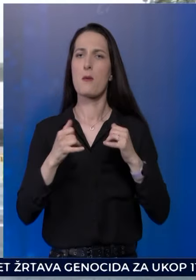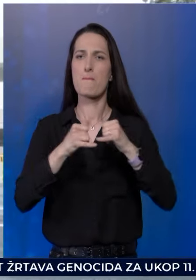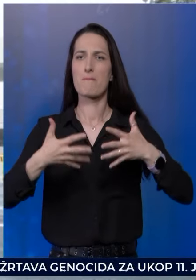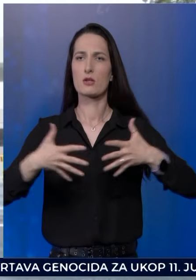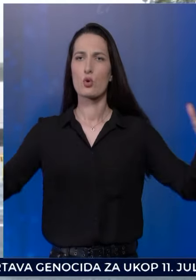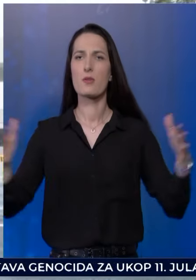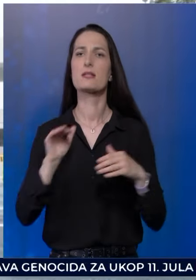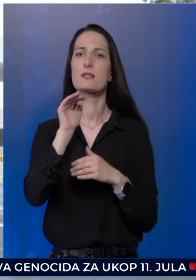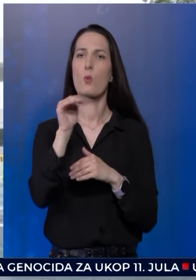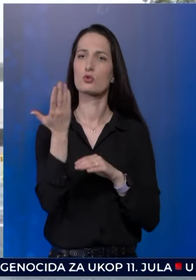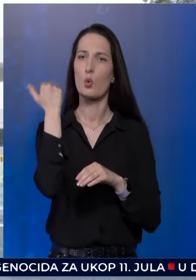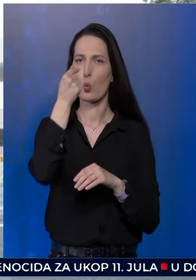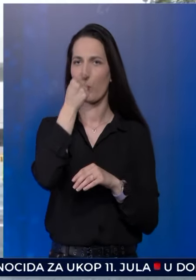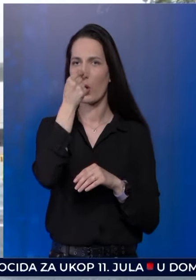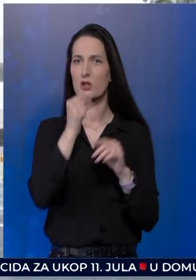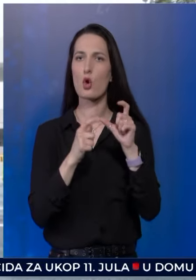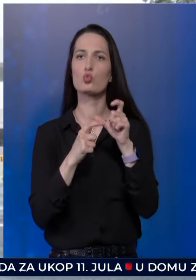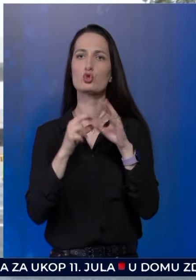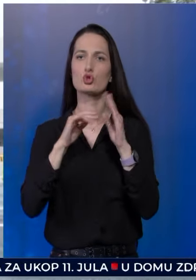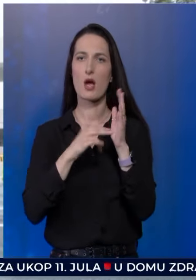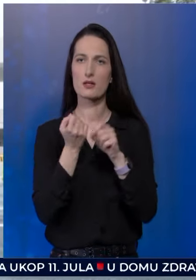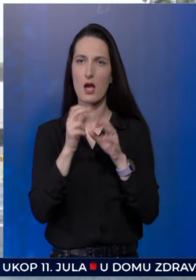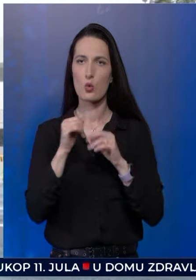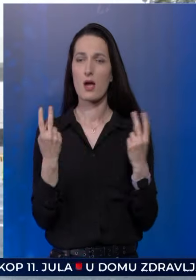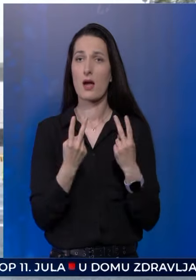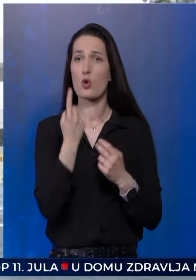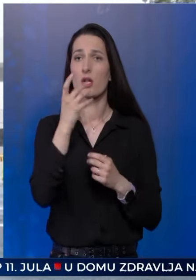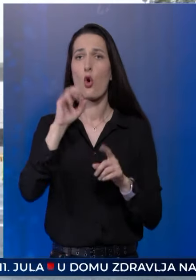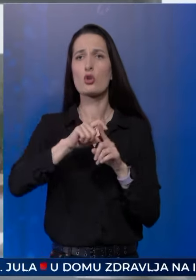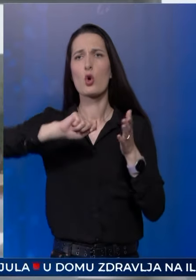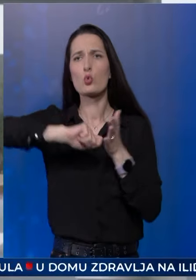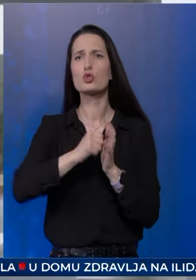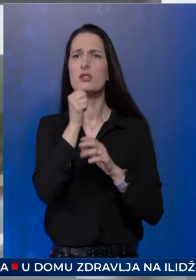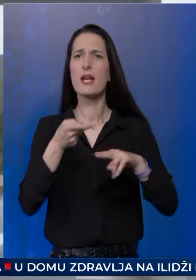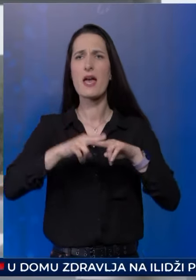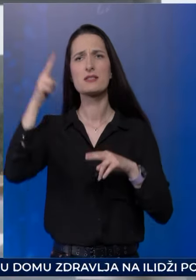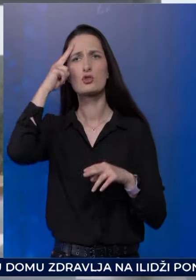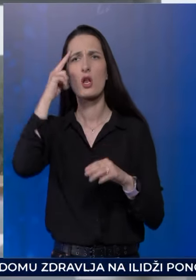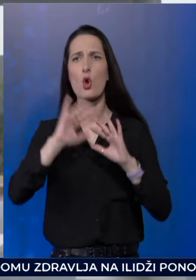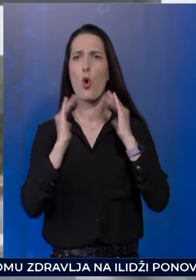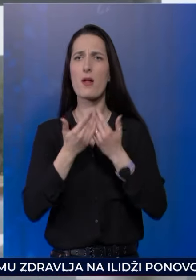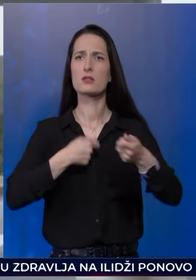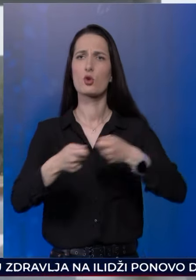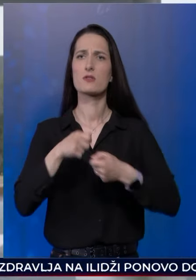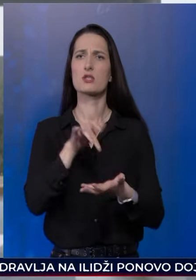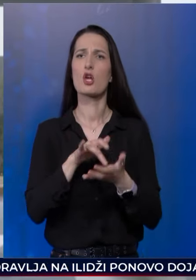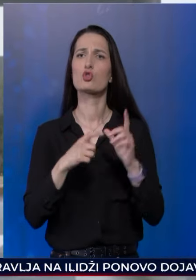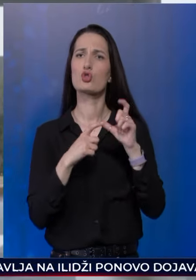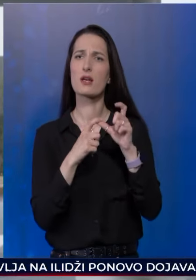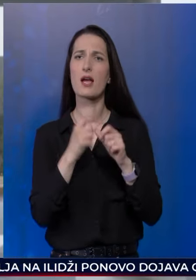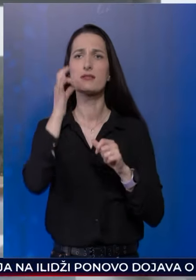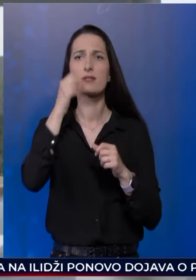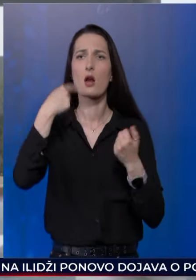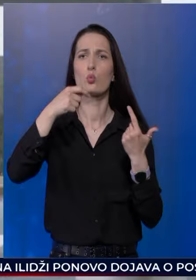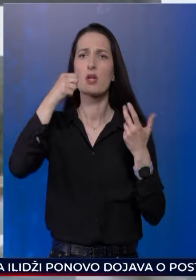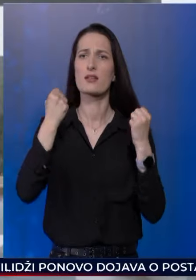u Šangaju. Kao jedan od ključnih i najznačajnijih globalnih trgovinskih centara, Šangaj iz dana u dan jača se obuhvatne napore kako